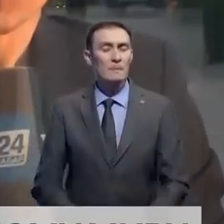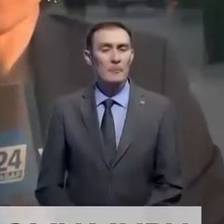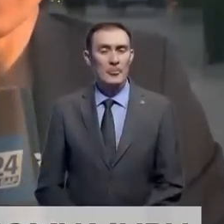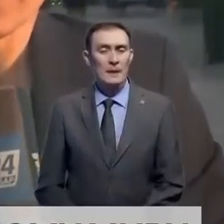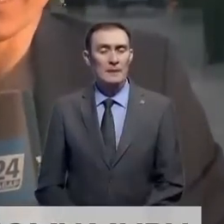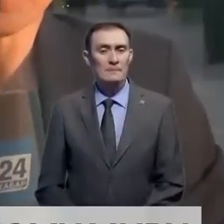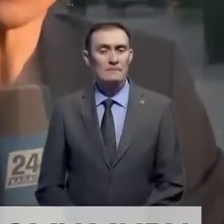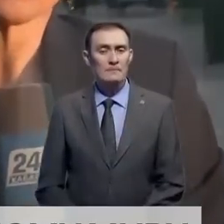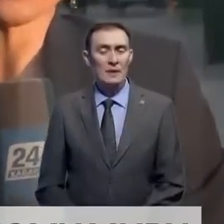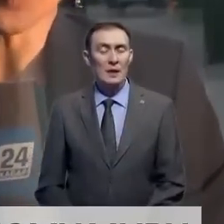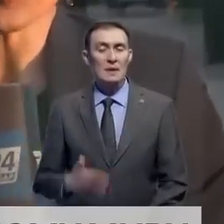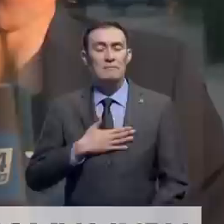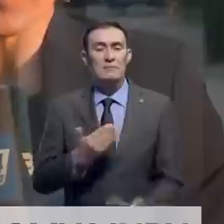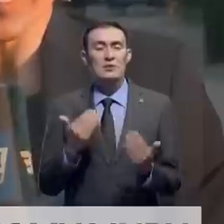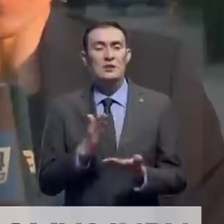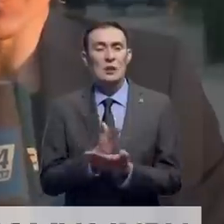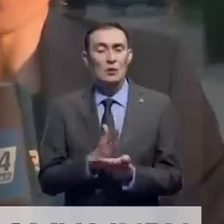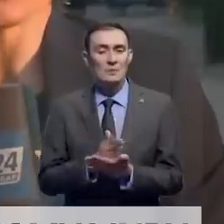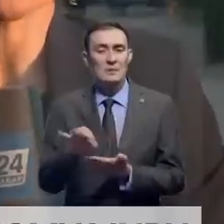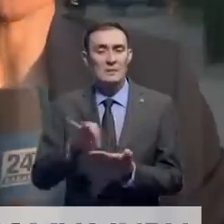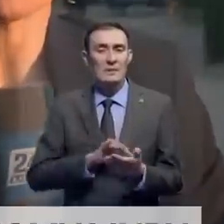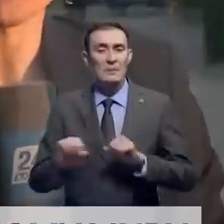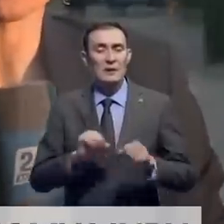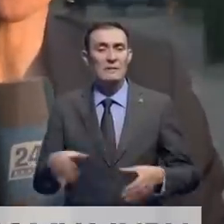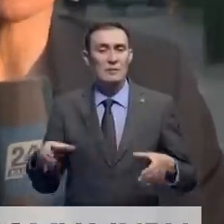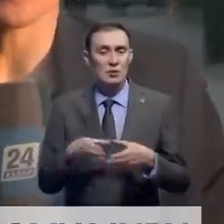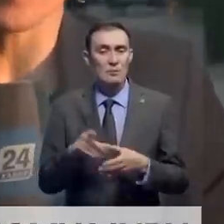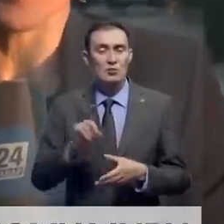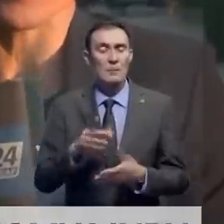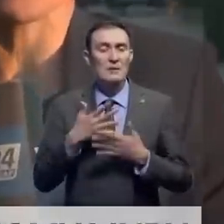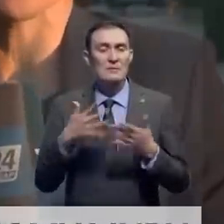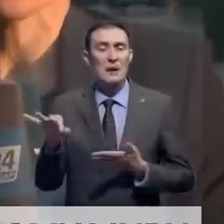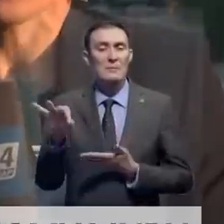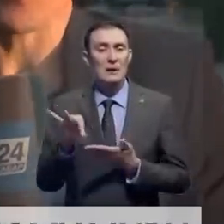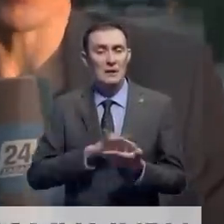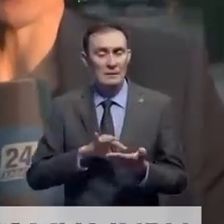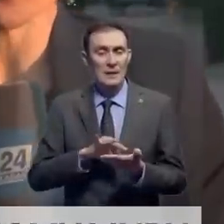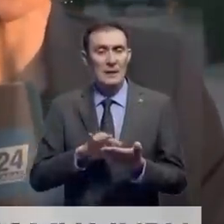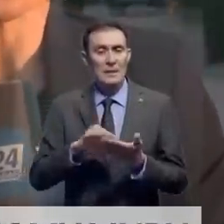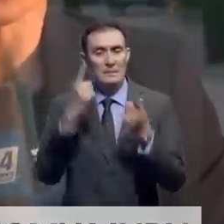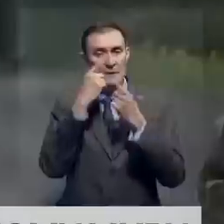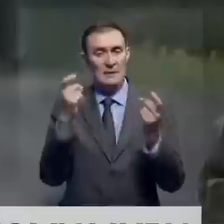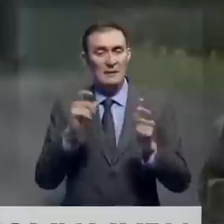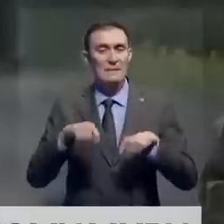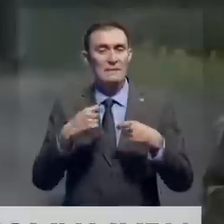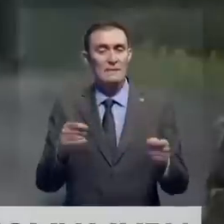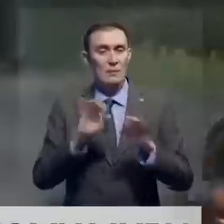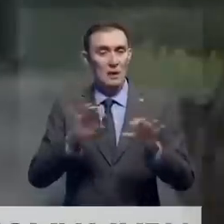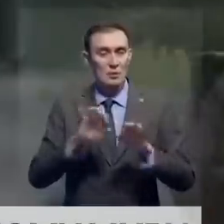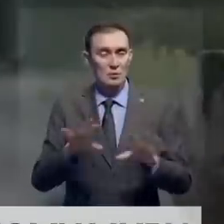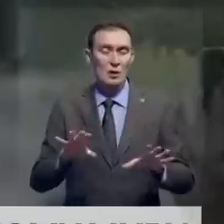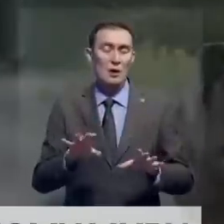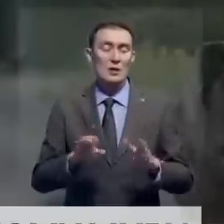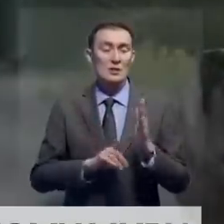Здравствуйте Вероника мы сейчас находимся непосредственно в оперативном штабе чтобы максимально оперативно Передавать вам всю поступающую информацию